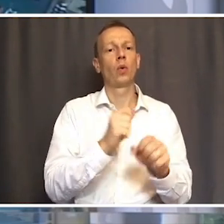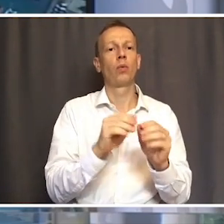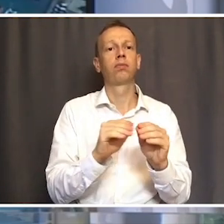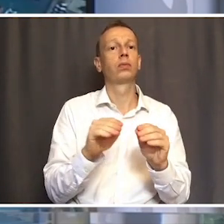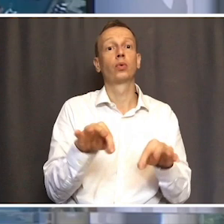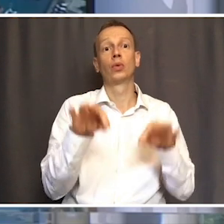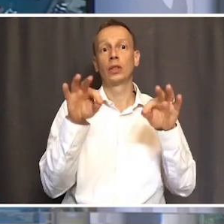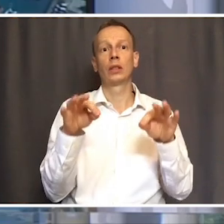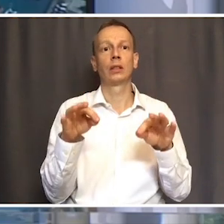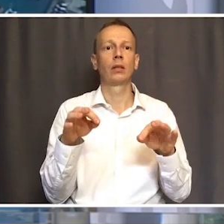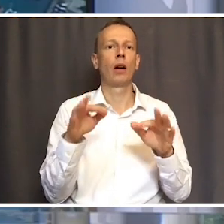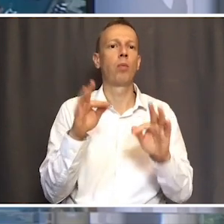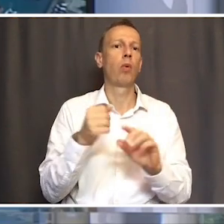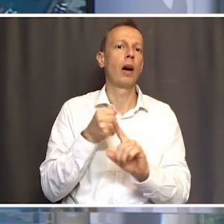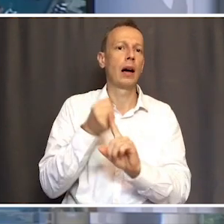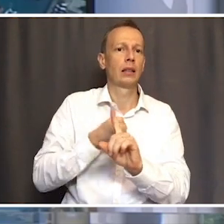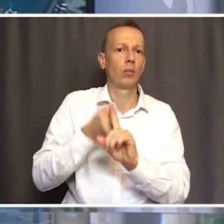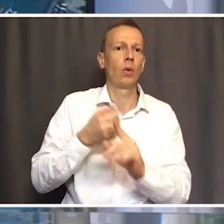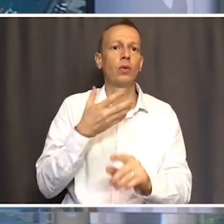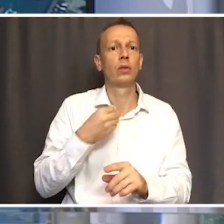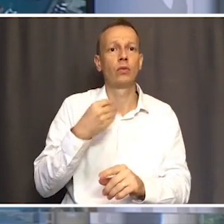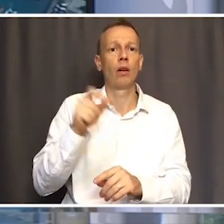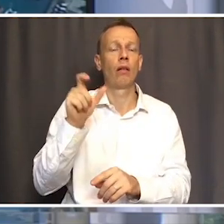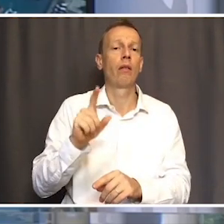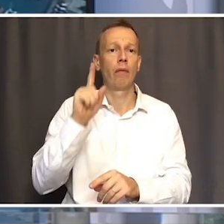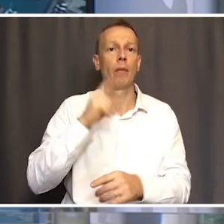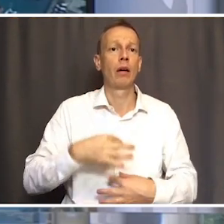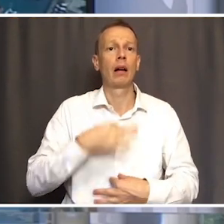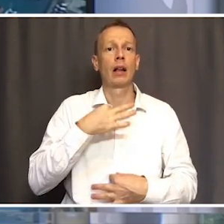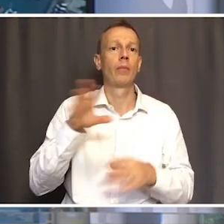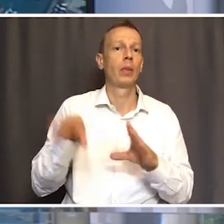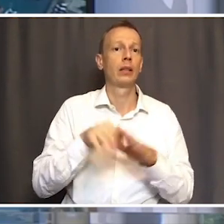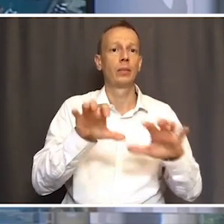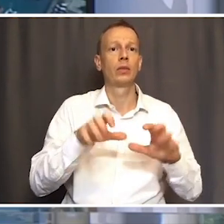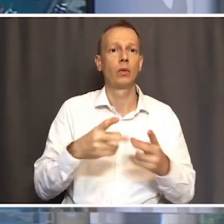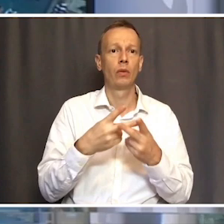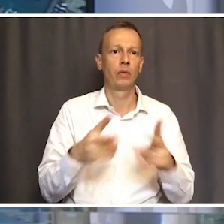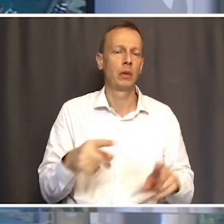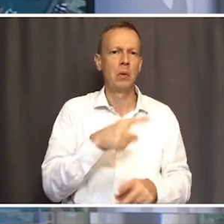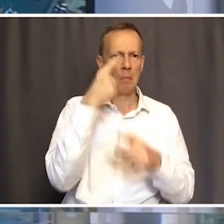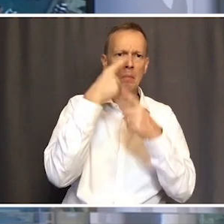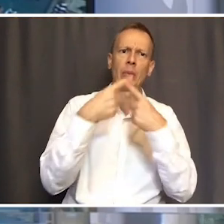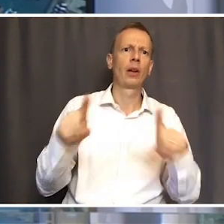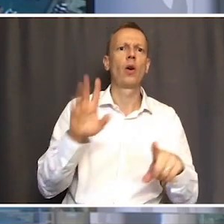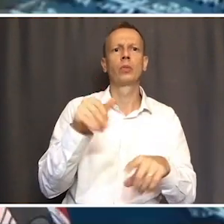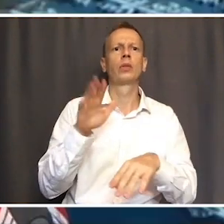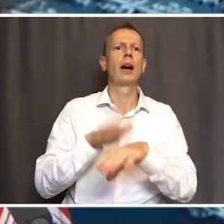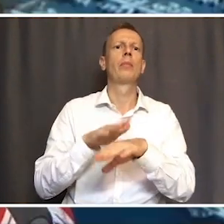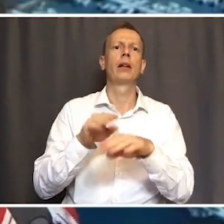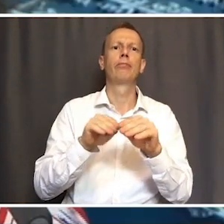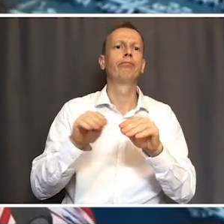sursis et 2 ans d'inéligibilité pour harcèlement sexuel d'une cadre de l'administration communale et a fait appel de